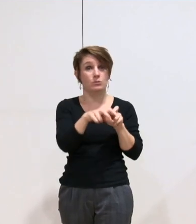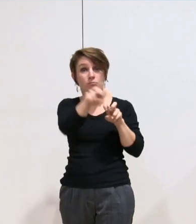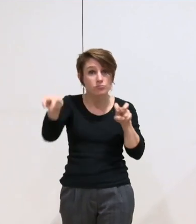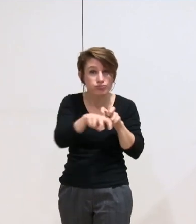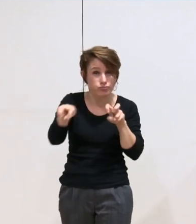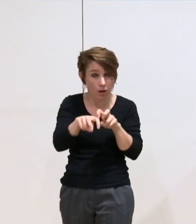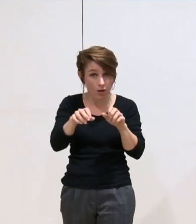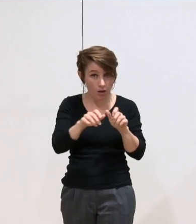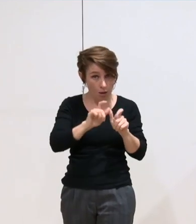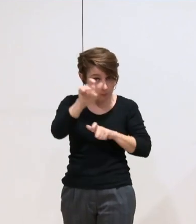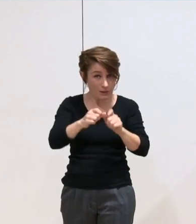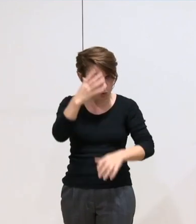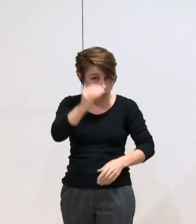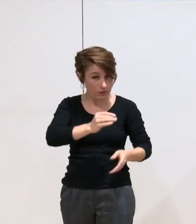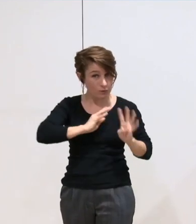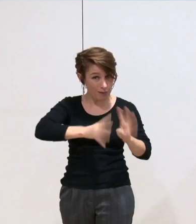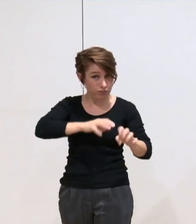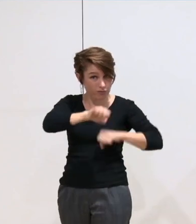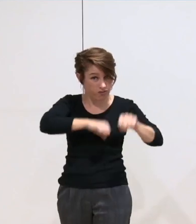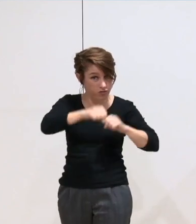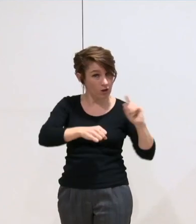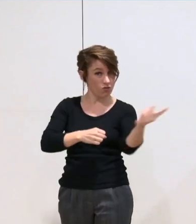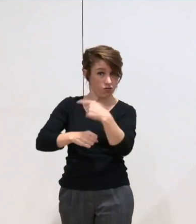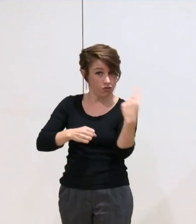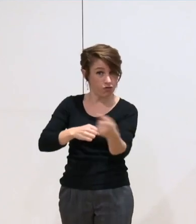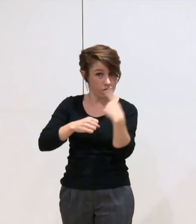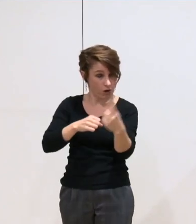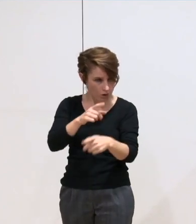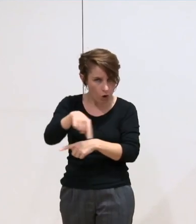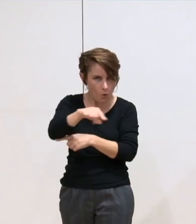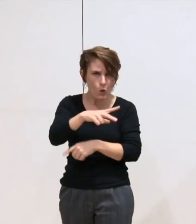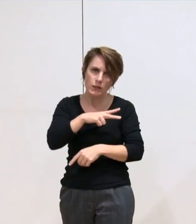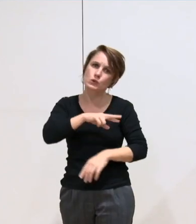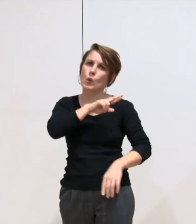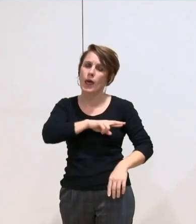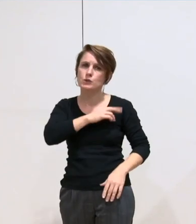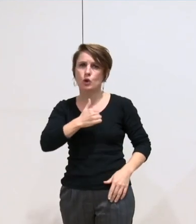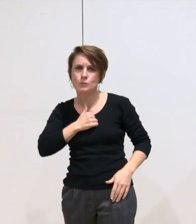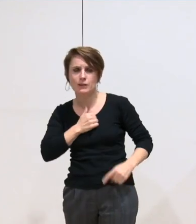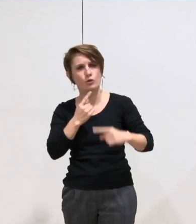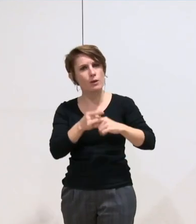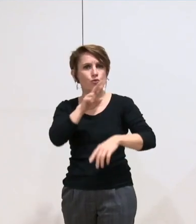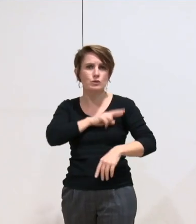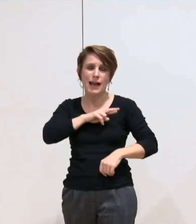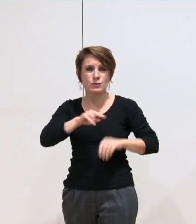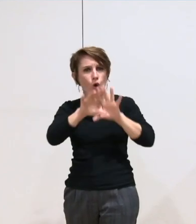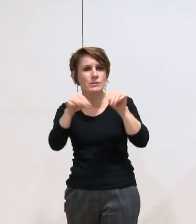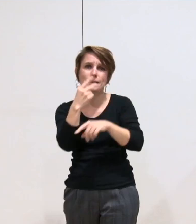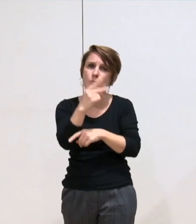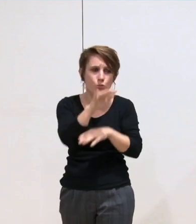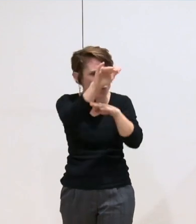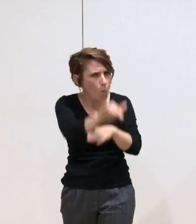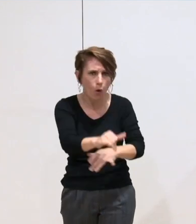des professionnels, qui sont couverts par des assurances personnelles et de leurs équipes jusqu'au cou, à